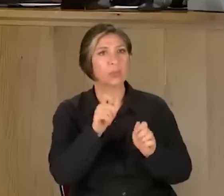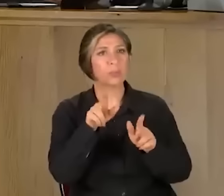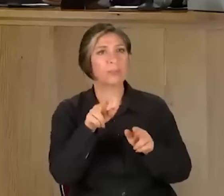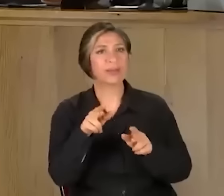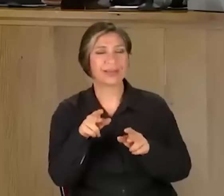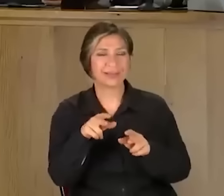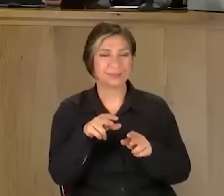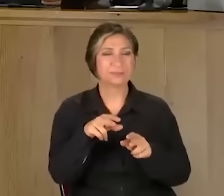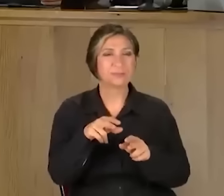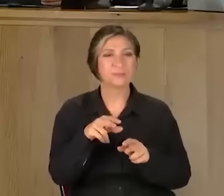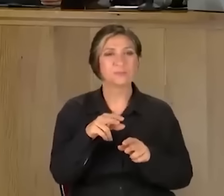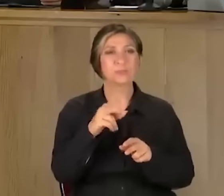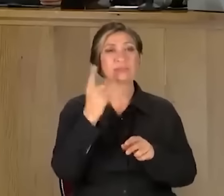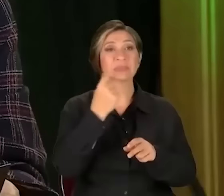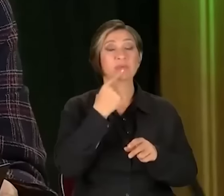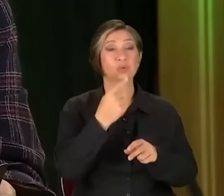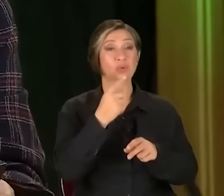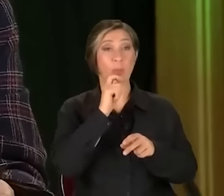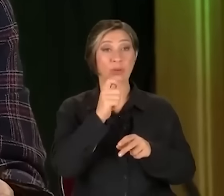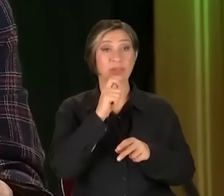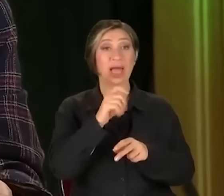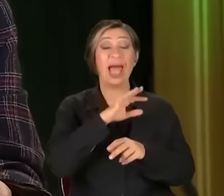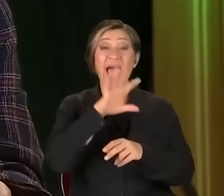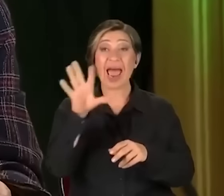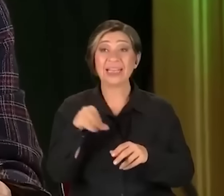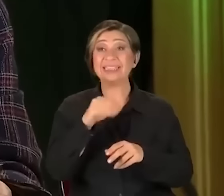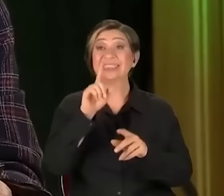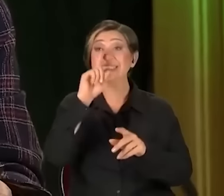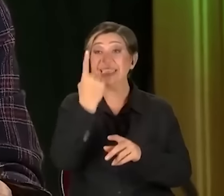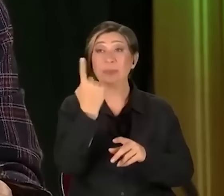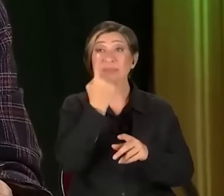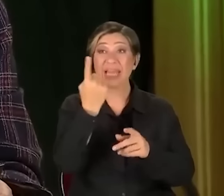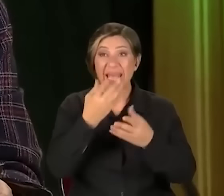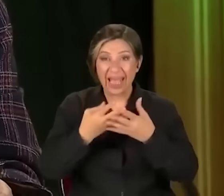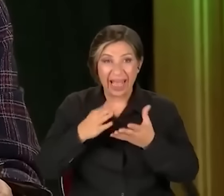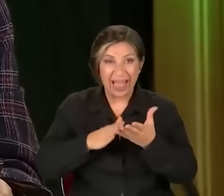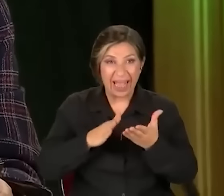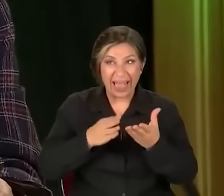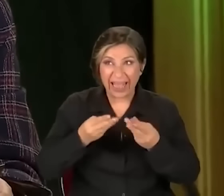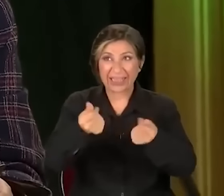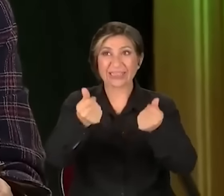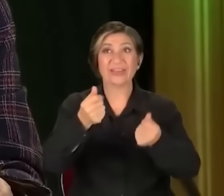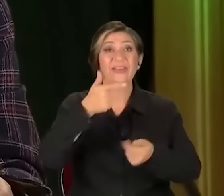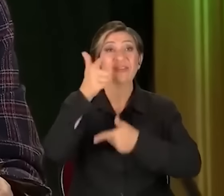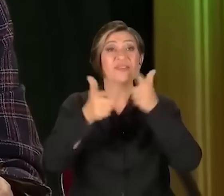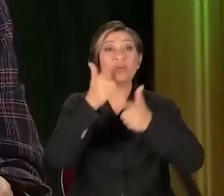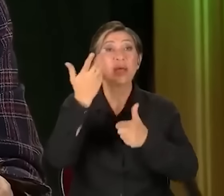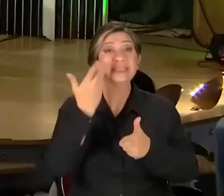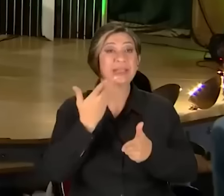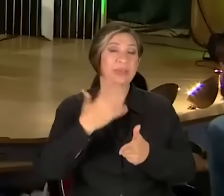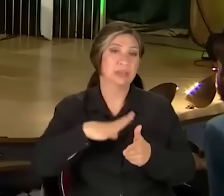yapıyoruz diye. Bir şey diyor, şöyle diyor sonra röportajına. Herkes sadece bir şeyi kaydırmak ve video izlemek